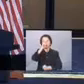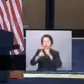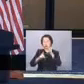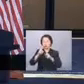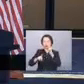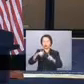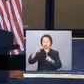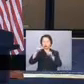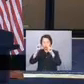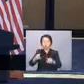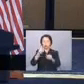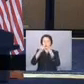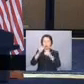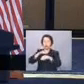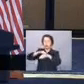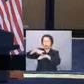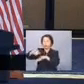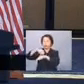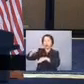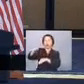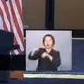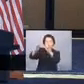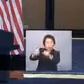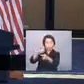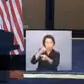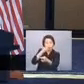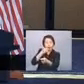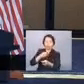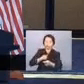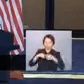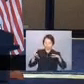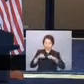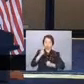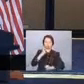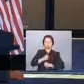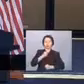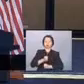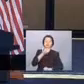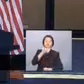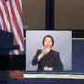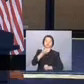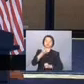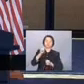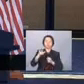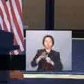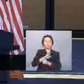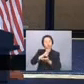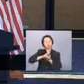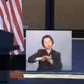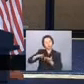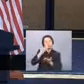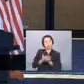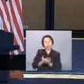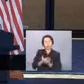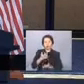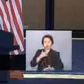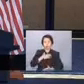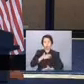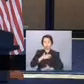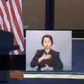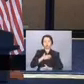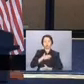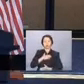orang lain boleh makan. Anda melakukan suatu pekerjaan yang cukup ini. Pesan saya,